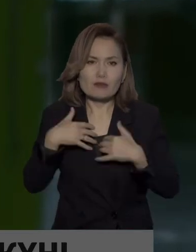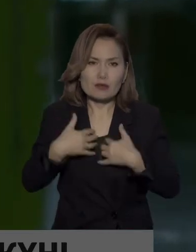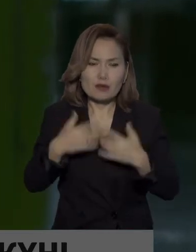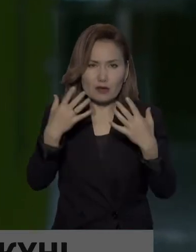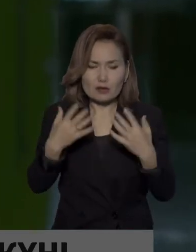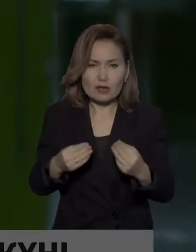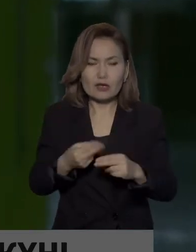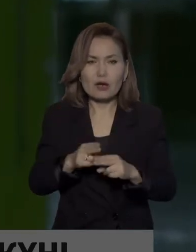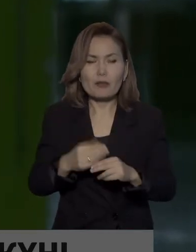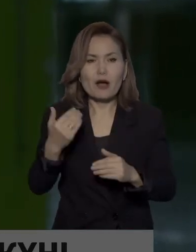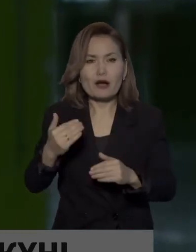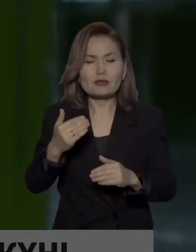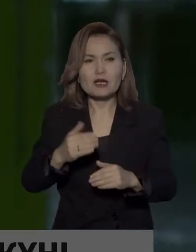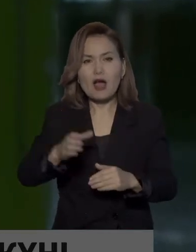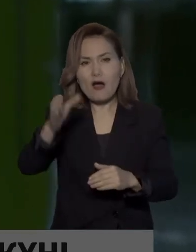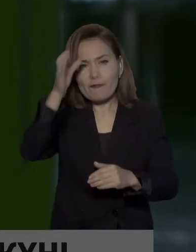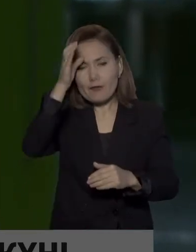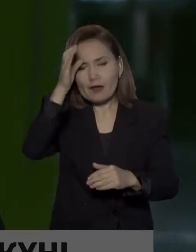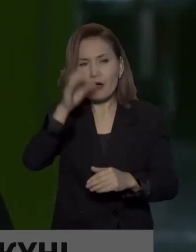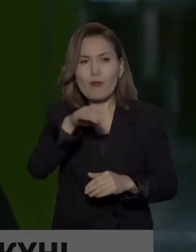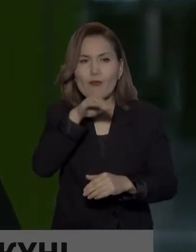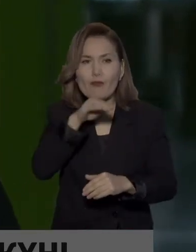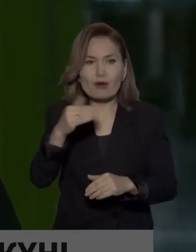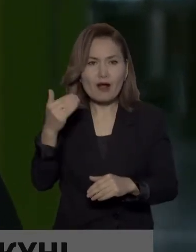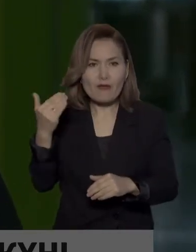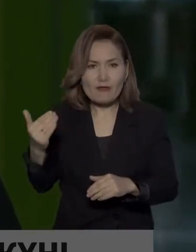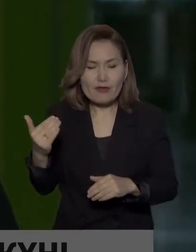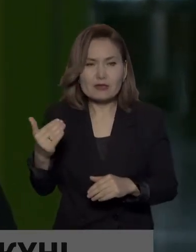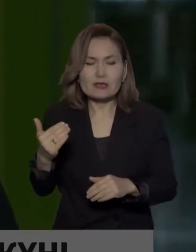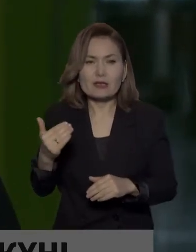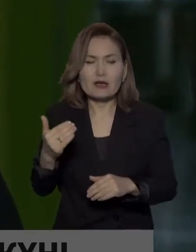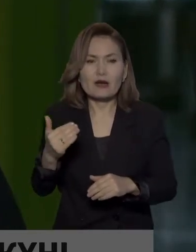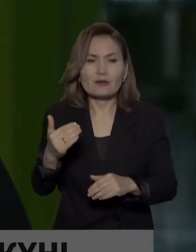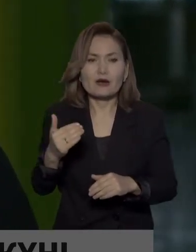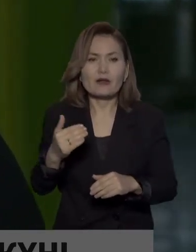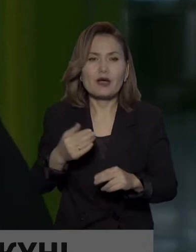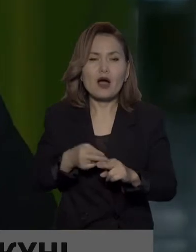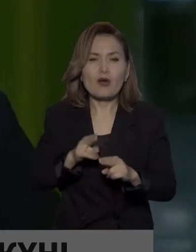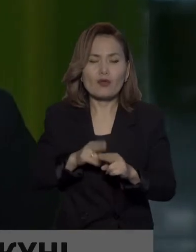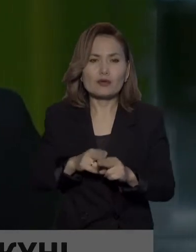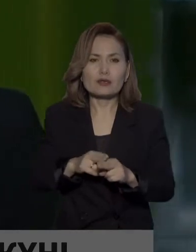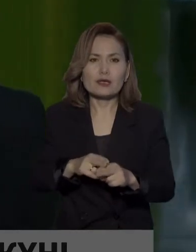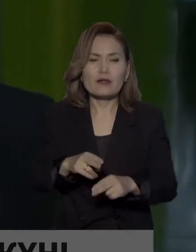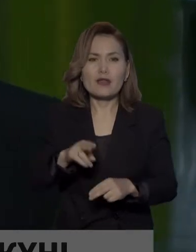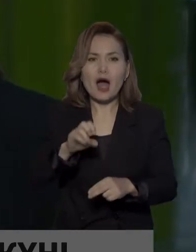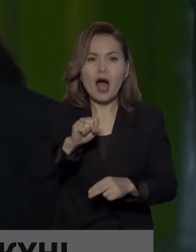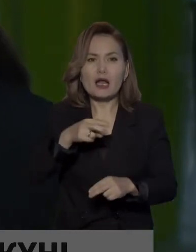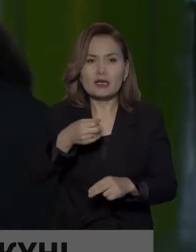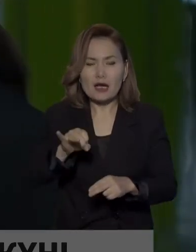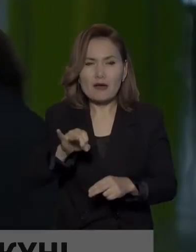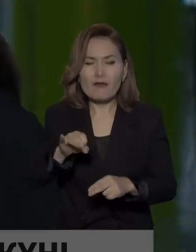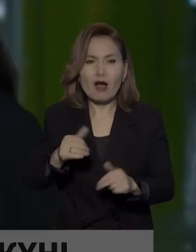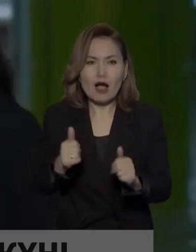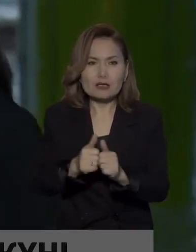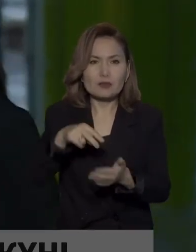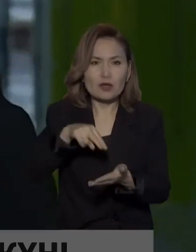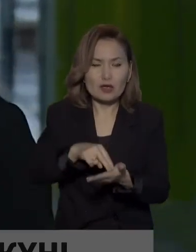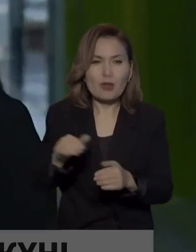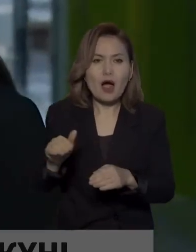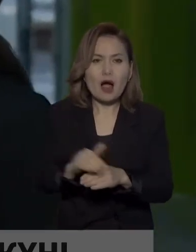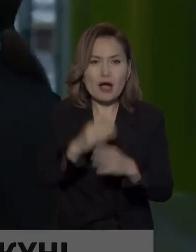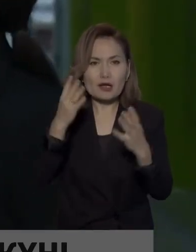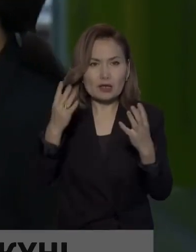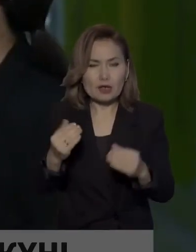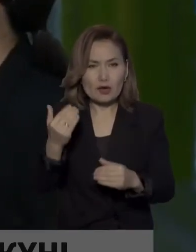қайраткері, филология ғылымдарының докторы, профессор, айтыскер ақын Аманжол Дүйсенбайұлы Әлтаев аға тұр. Аға, қайырлы күн. Жалпы